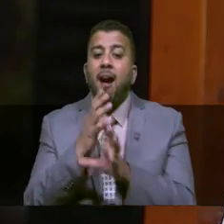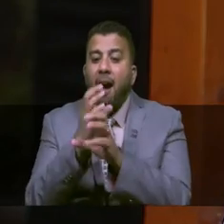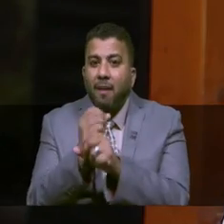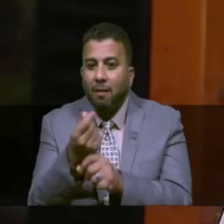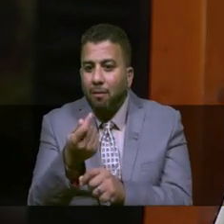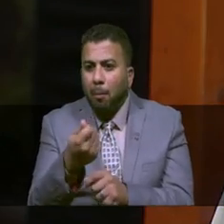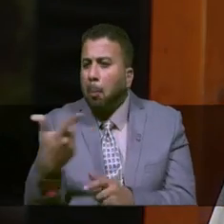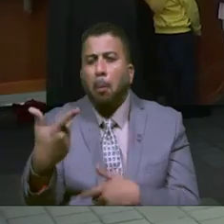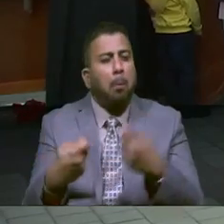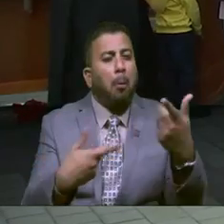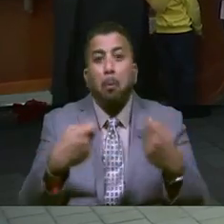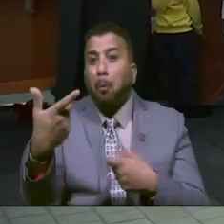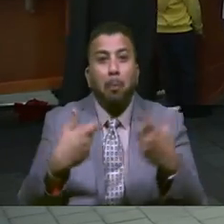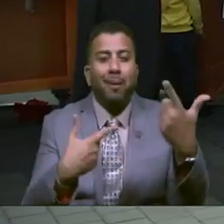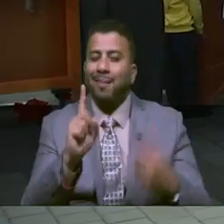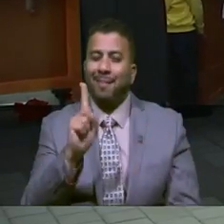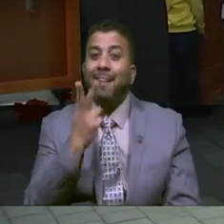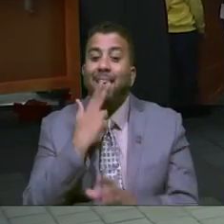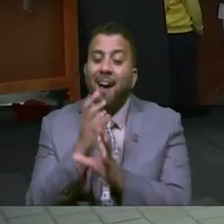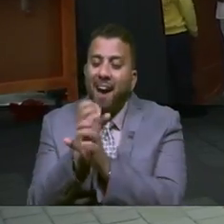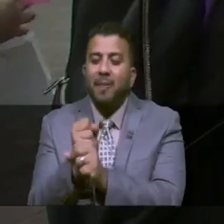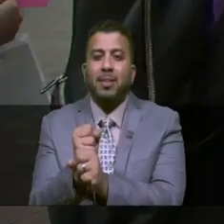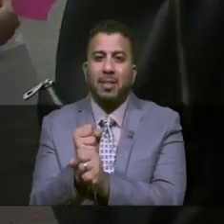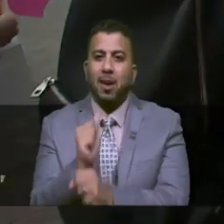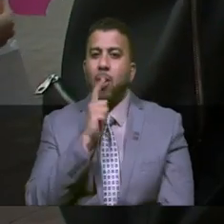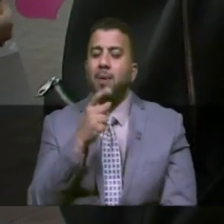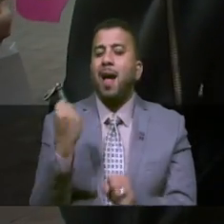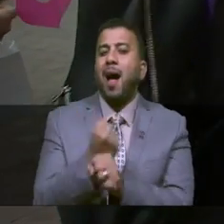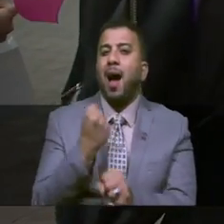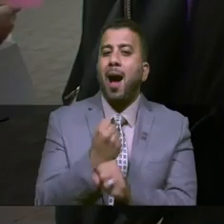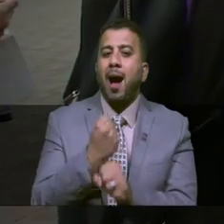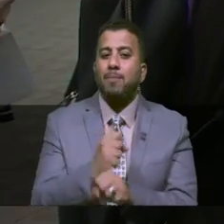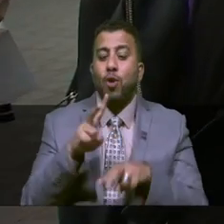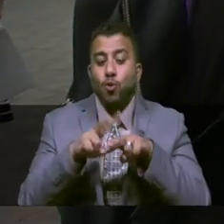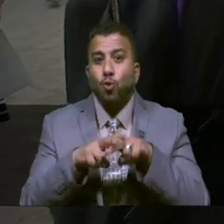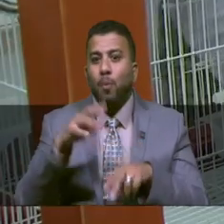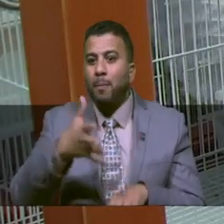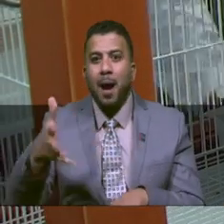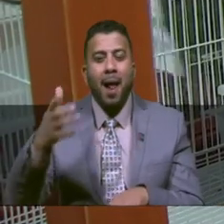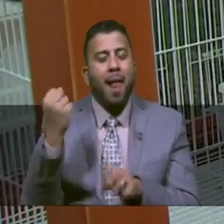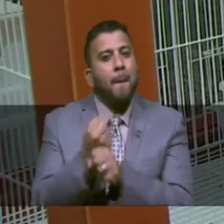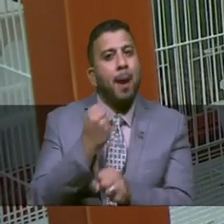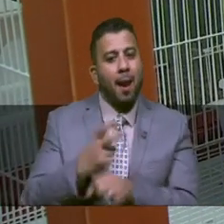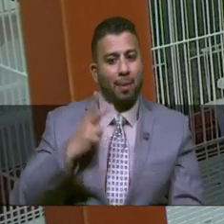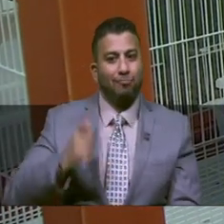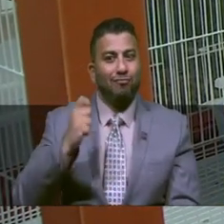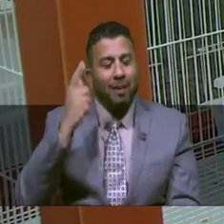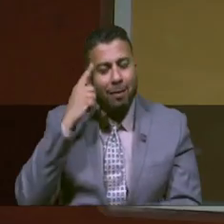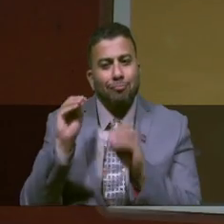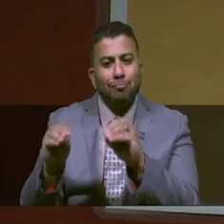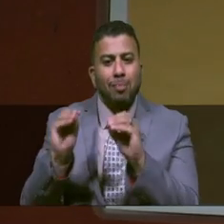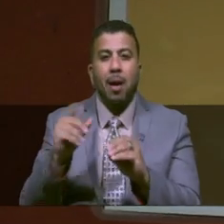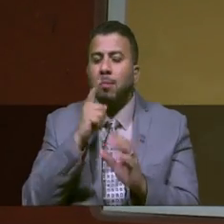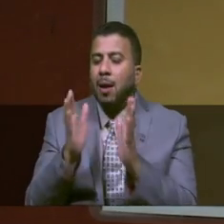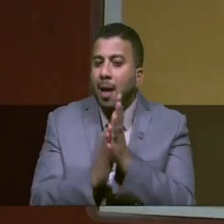وما أصرفها مرة واحدة. مبادرة نجوم الأعمال التي تنوعت فيها الأفكار والمشاريع تهدف إلى